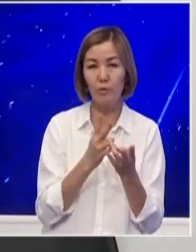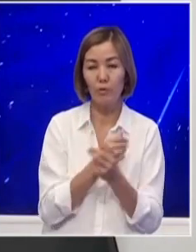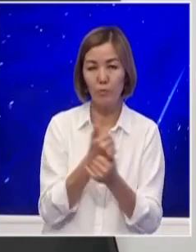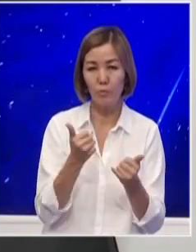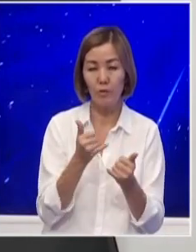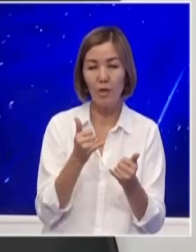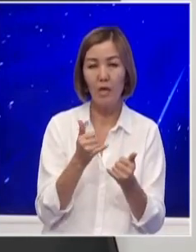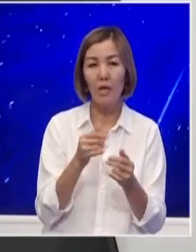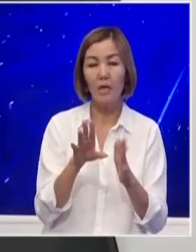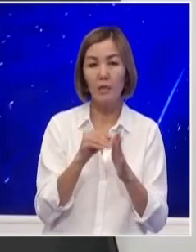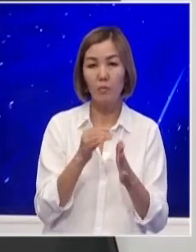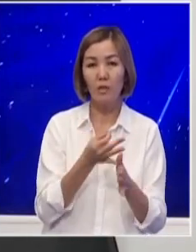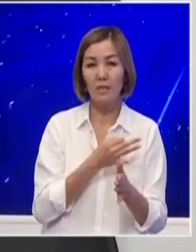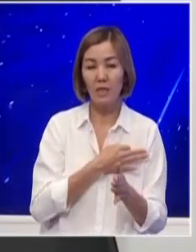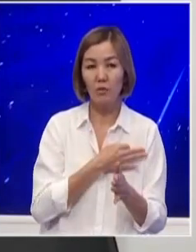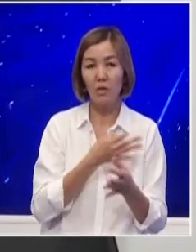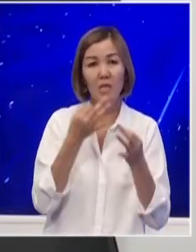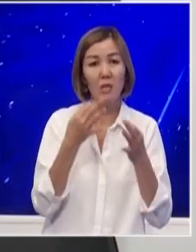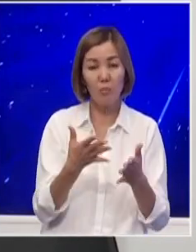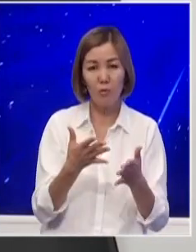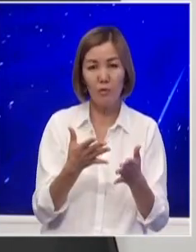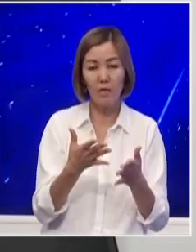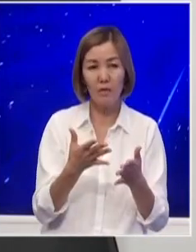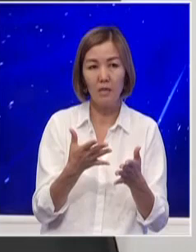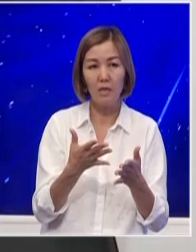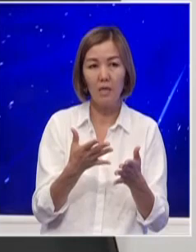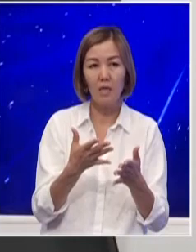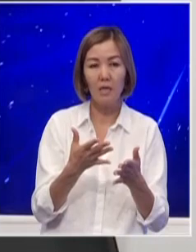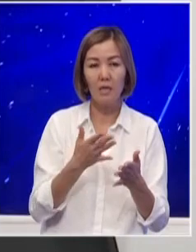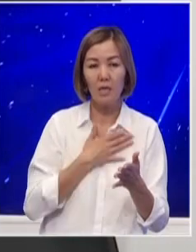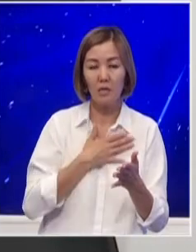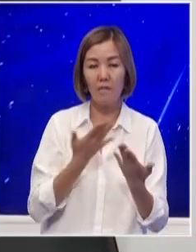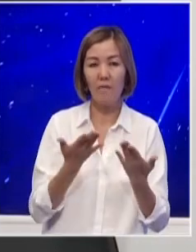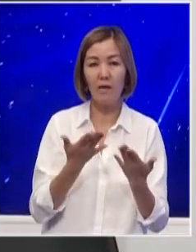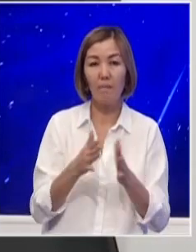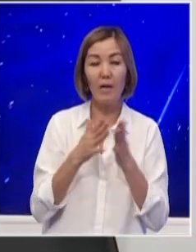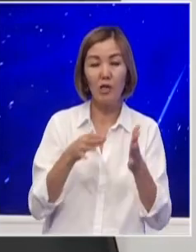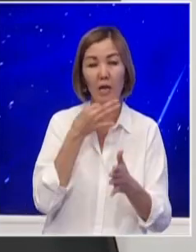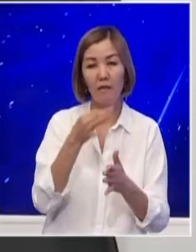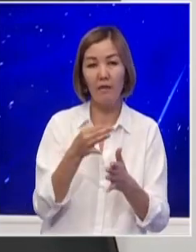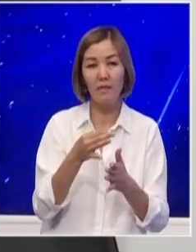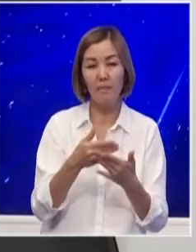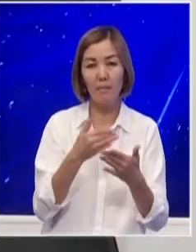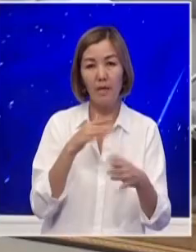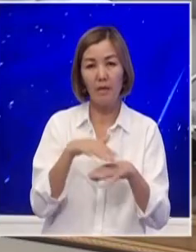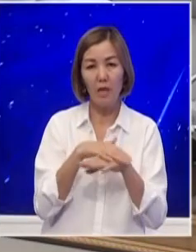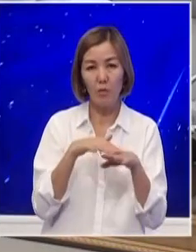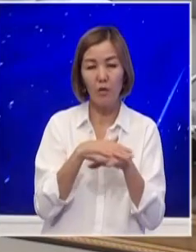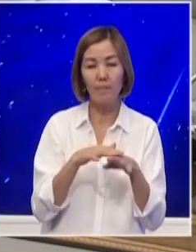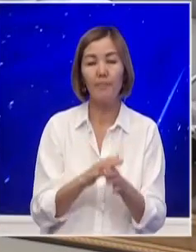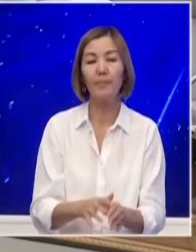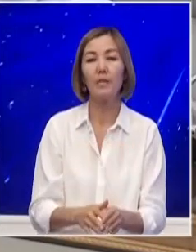своей работой. А депутатский значок на наших лацканах – это не просто знак нашего статуса, а большая ответственность перед народом.